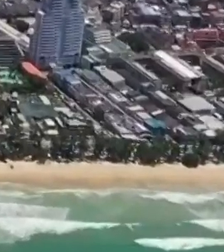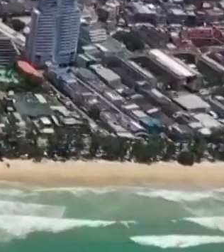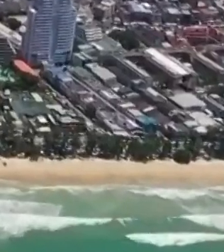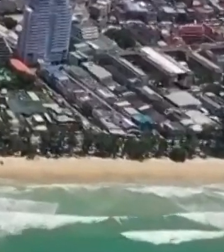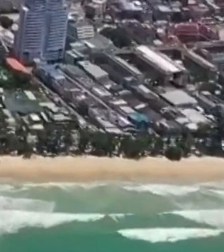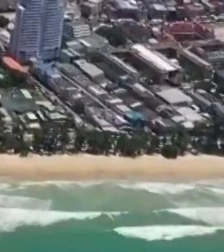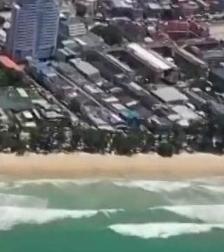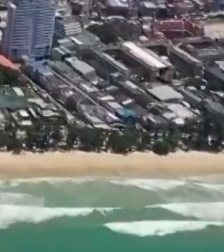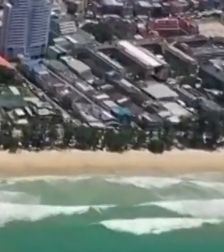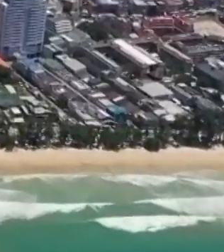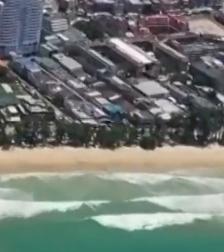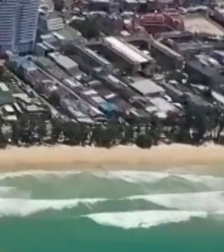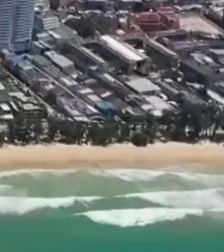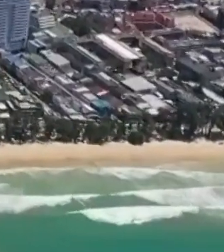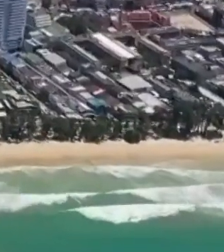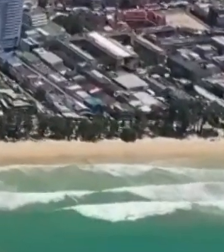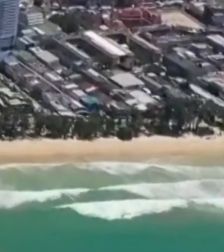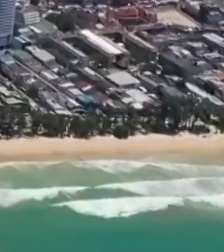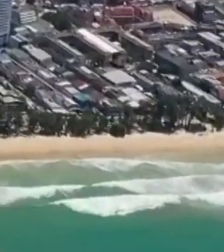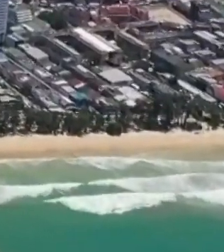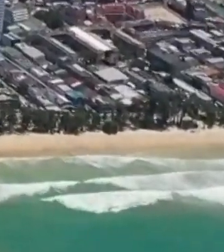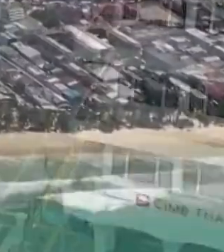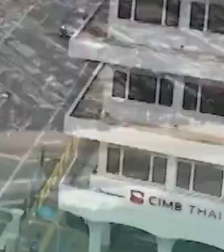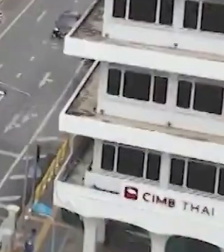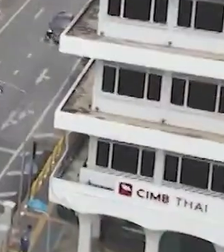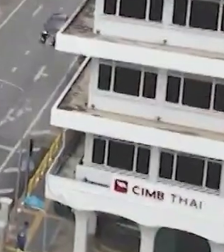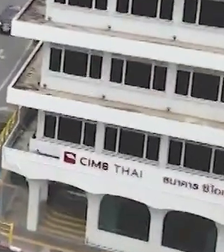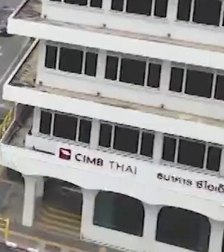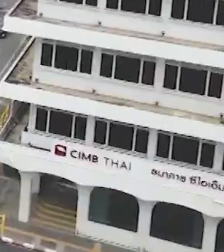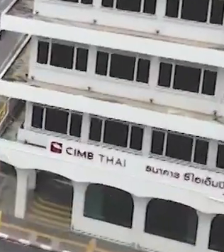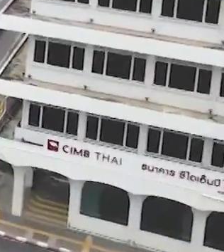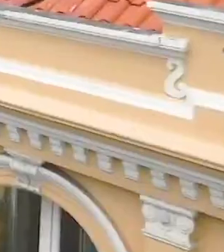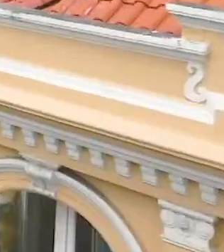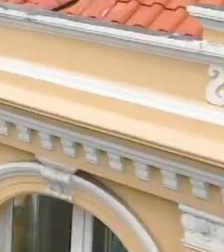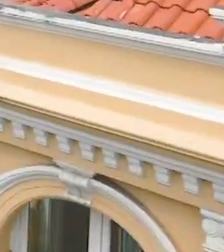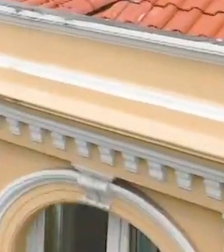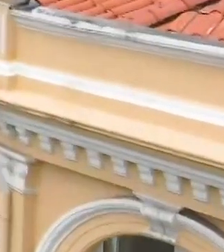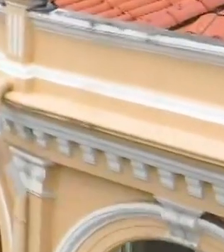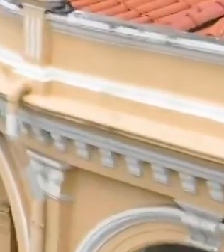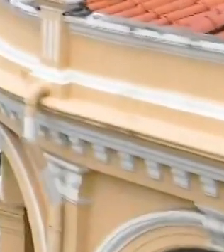แค่อื่นว่าลองกินได้พรุ้ยตักผักเม็ดไม่ต้องรี